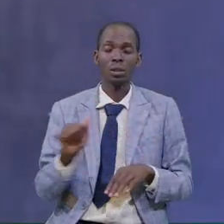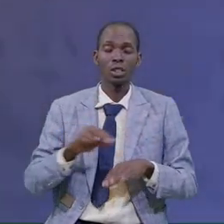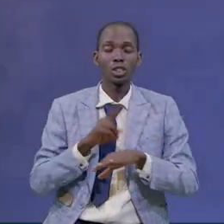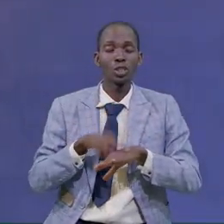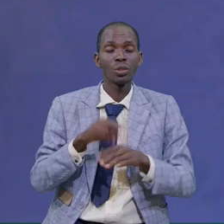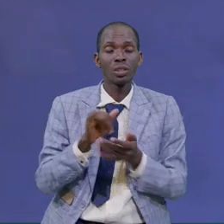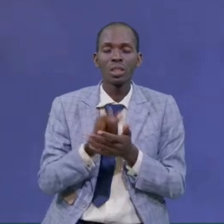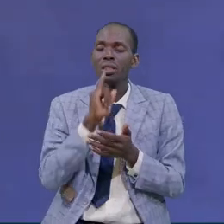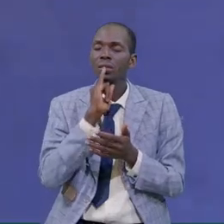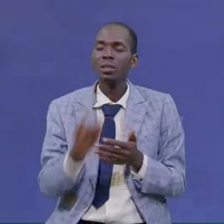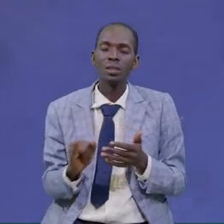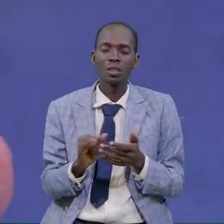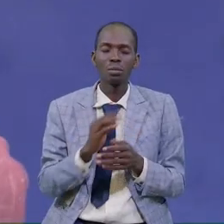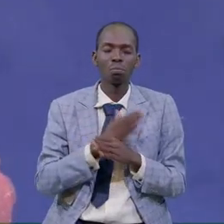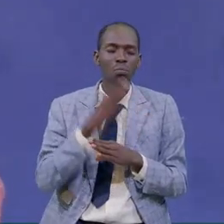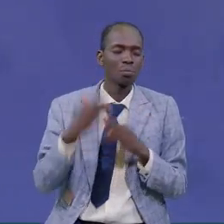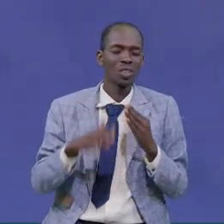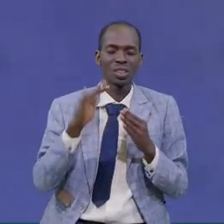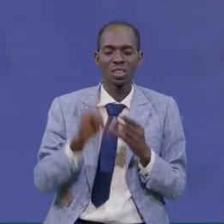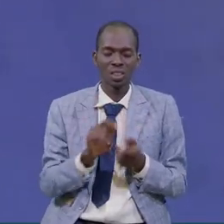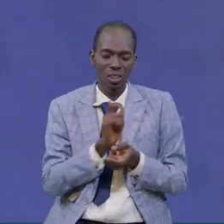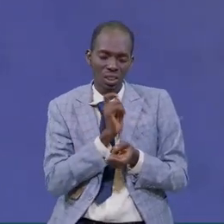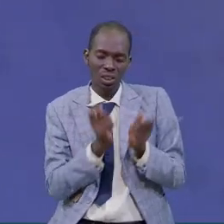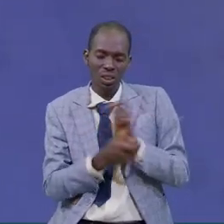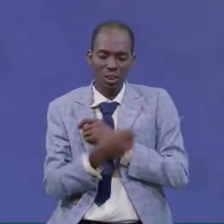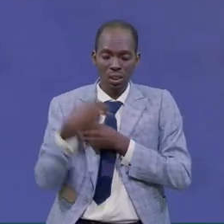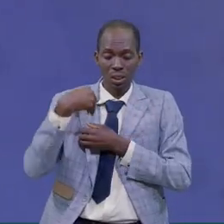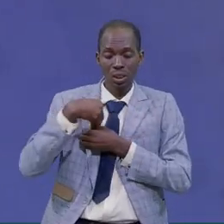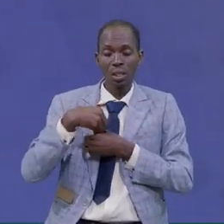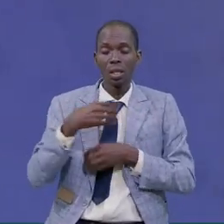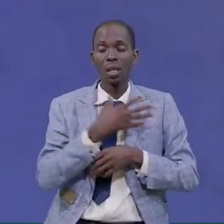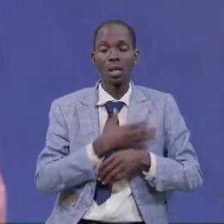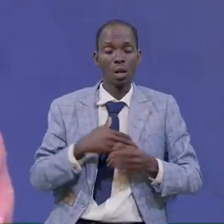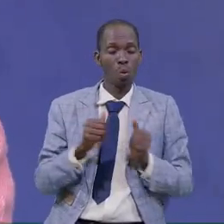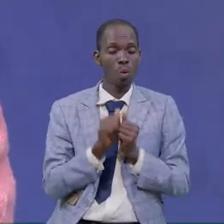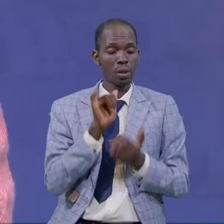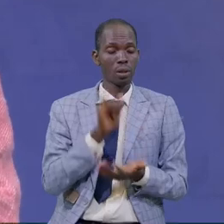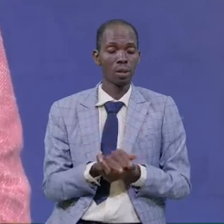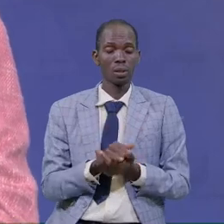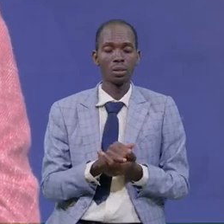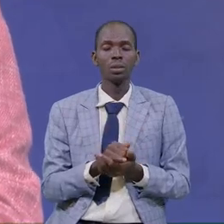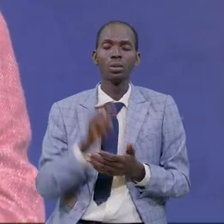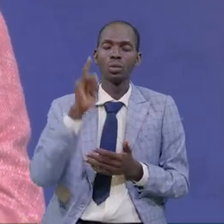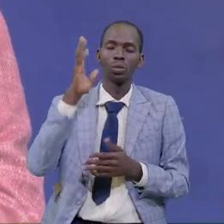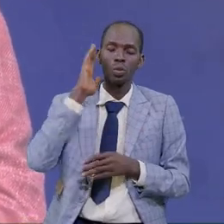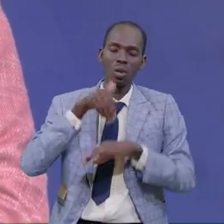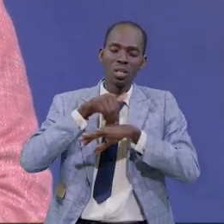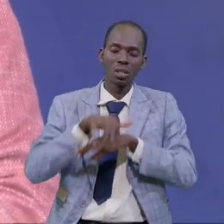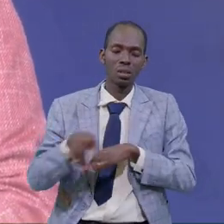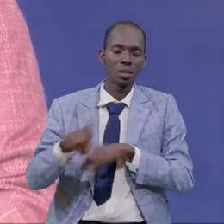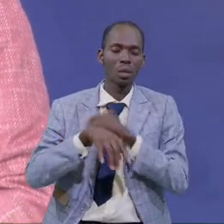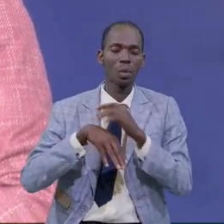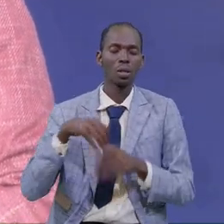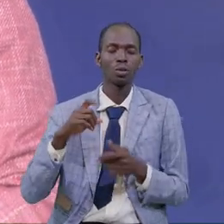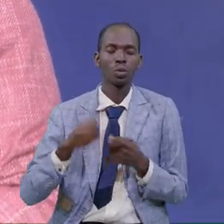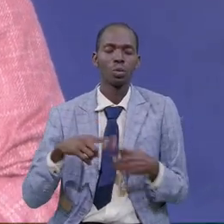totalement transformée en eux, et avec cette nature, tu les envoies pour apporter